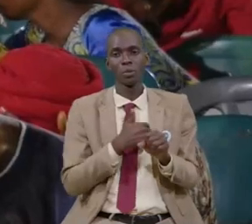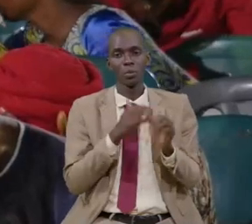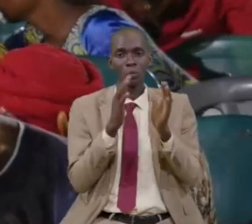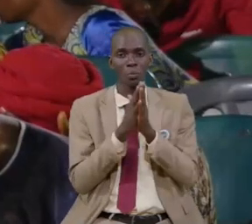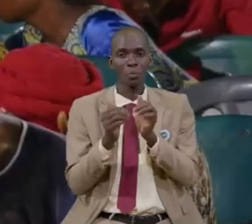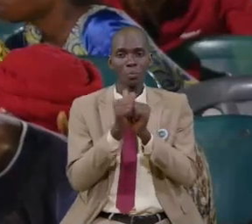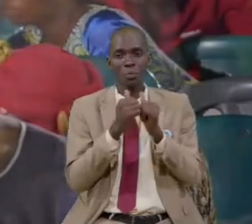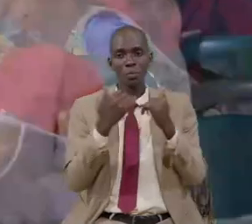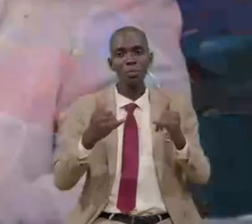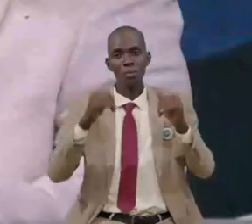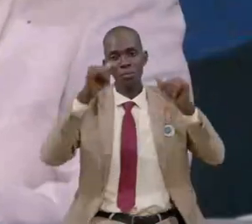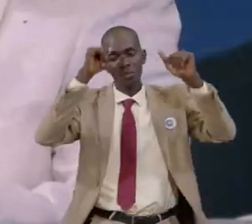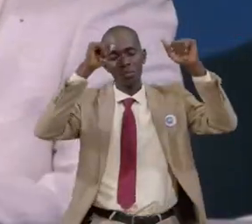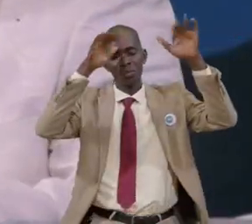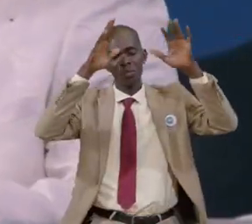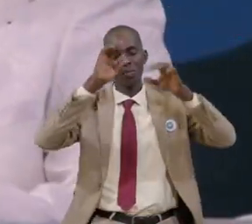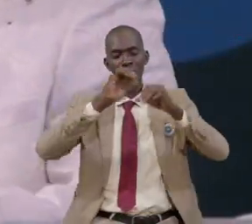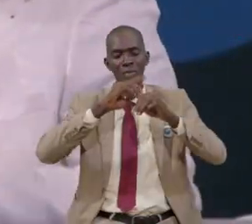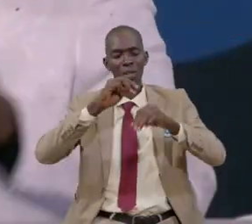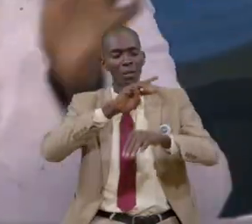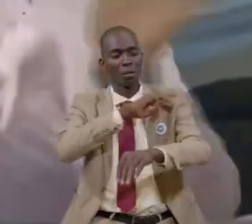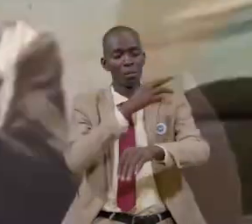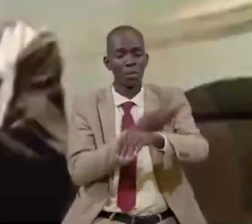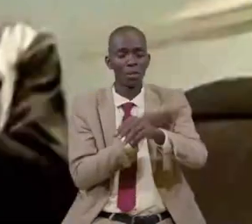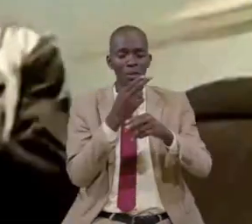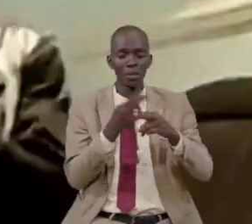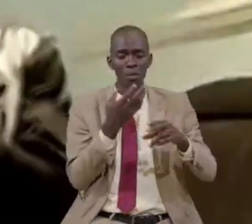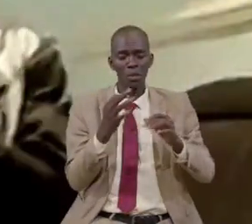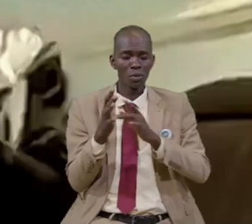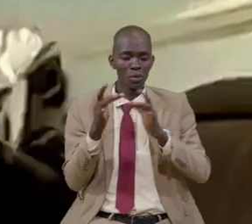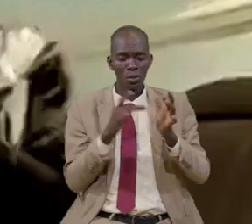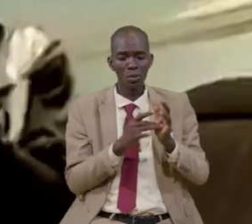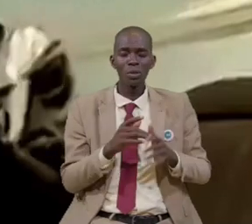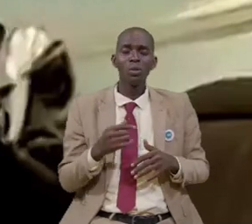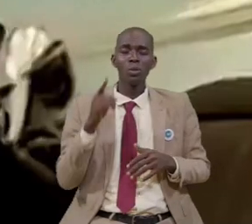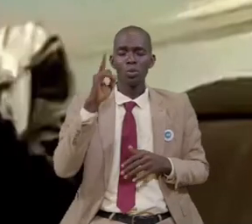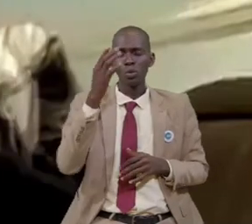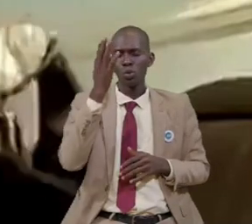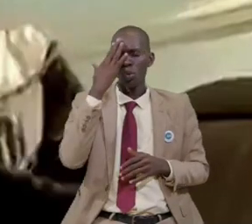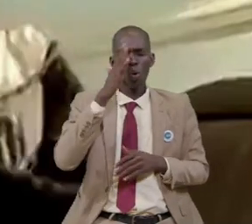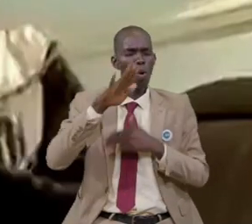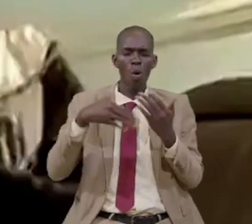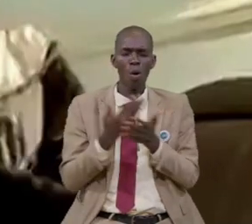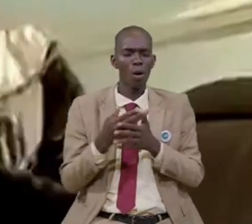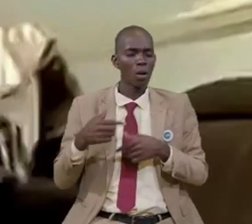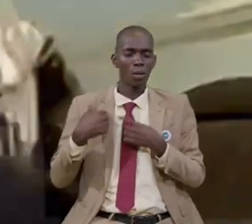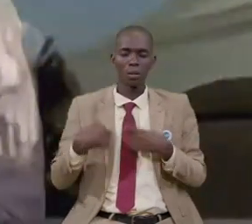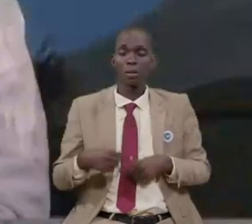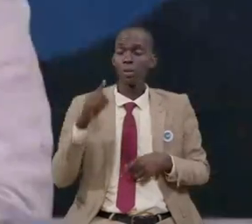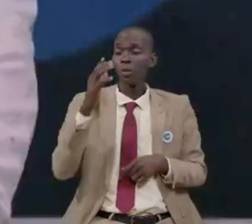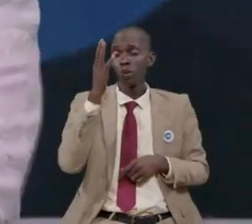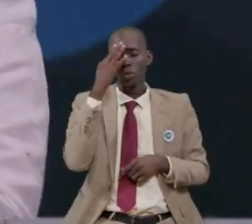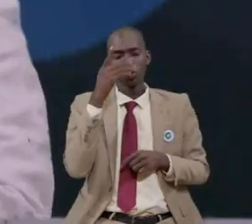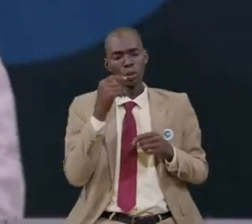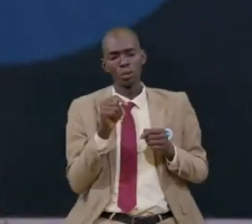Père, au nom puissant de Jésus, tu connais tous les cœurs. Tu connais la disposition